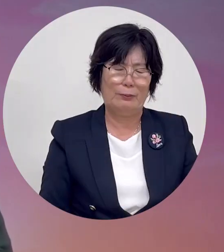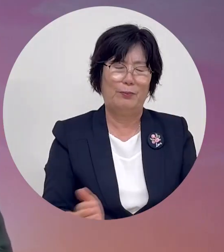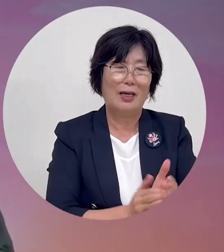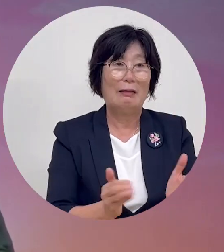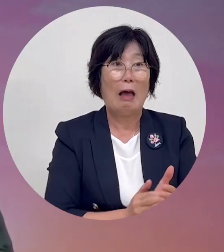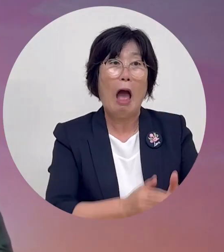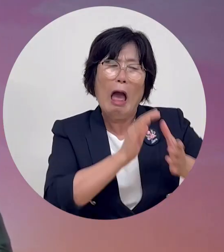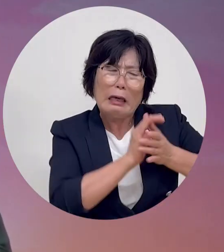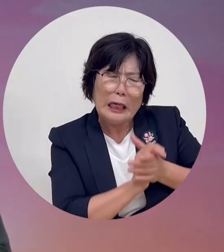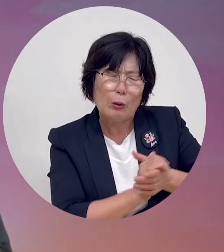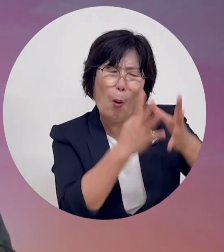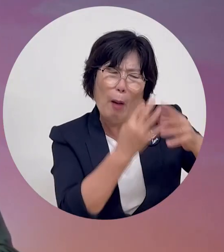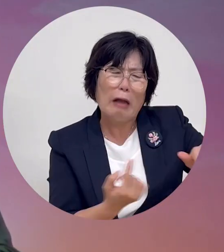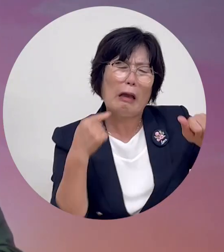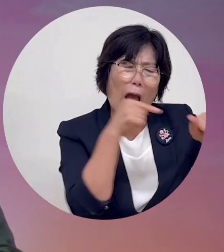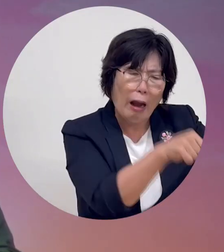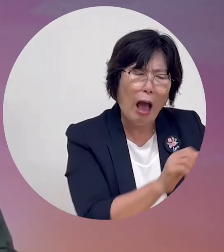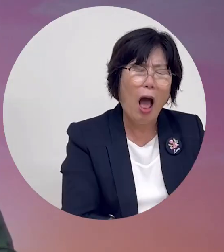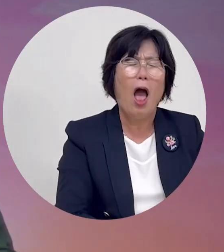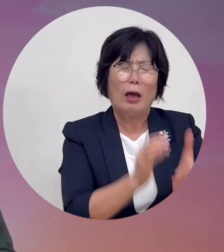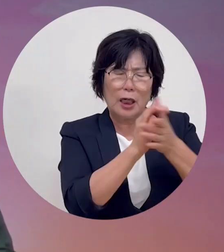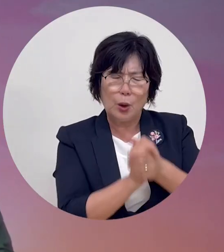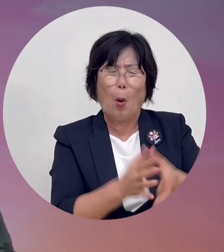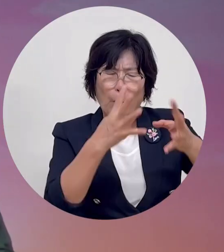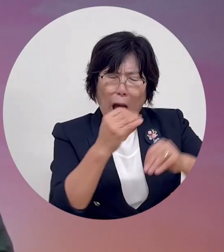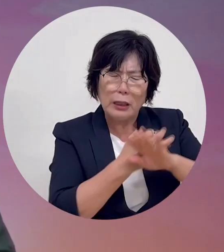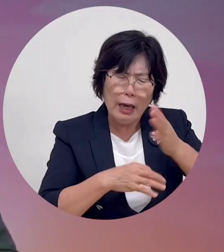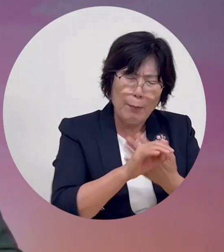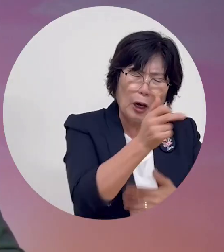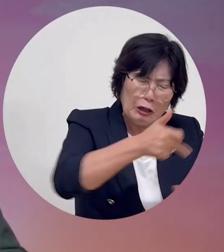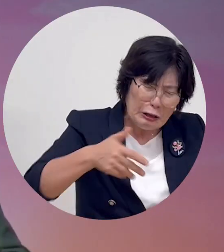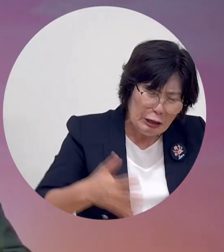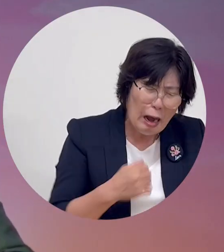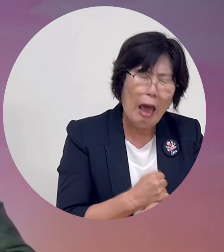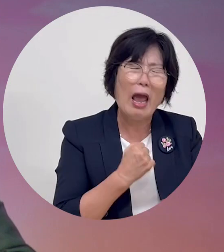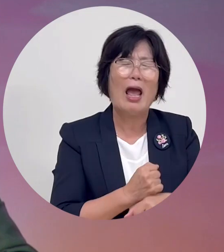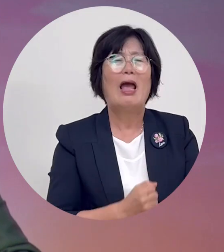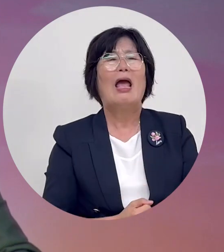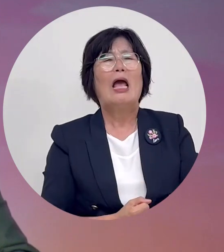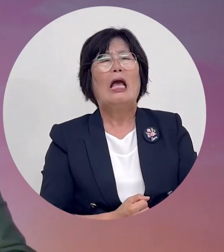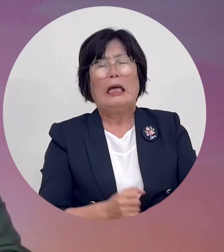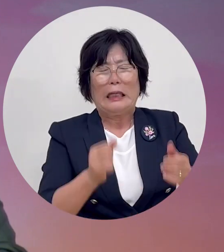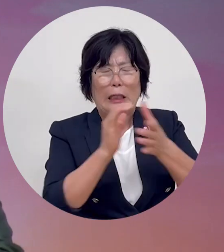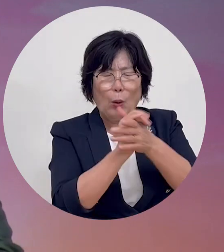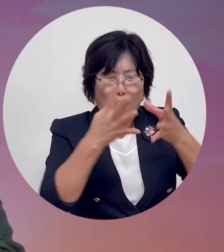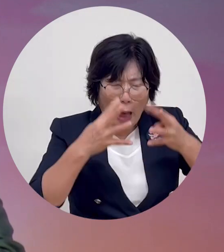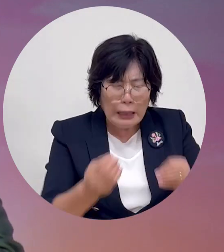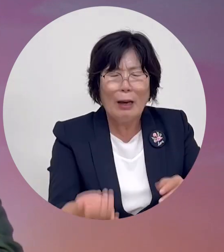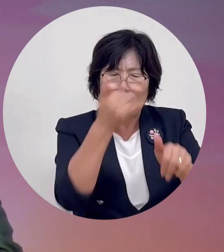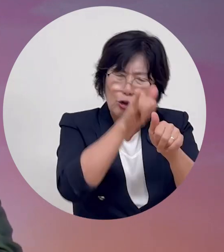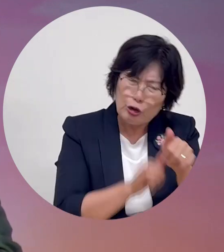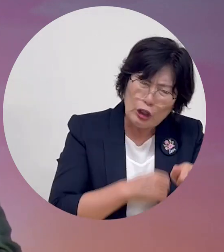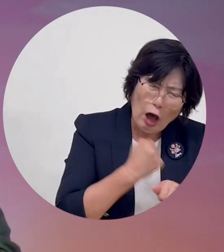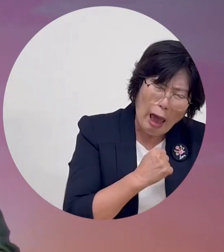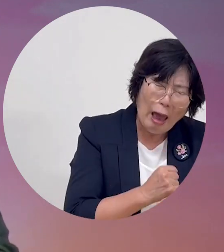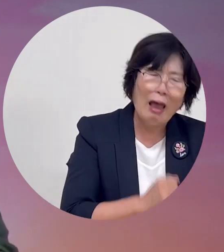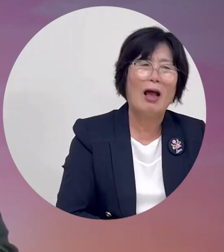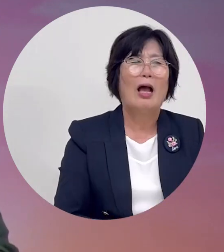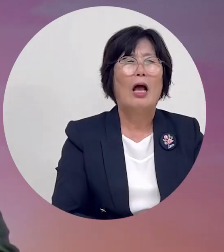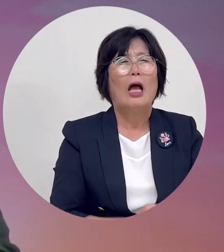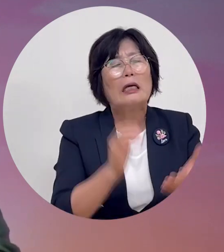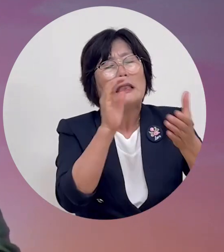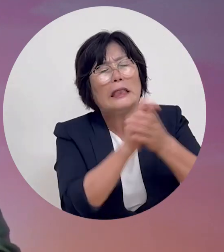많이 하라고, 기도 많이 하면 큰일 할 거라고, 기도 많이 하면 충성할 거라고 생각. 기도 많이 하면서